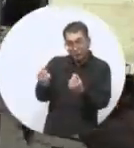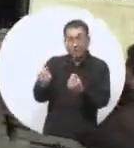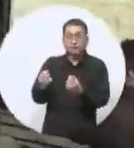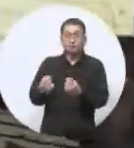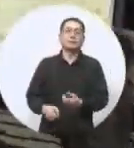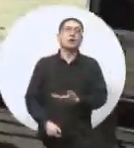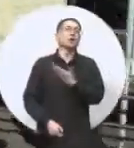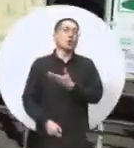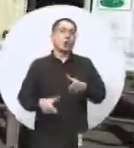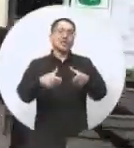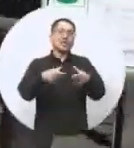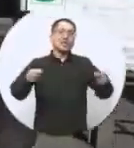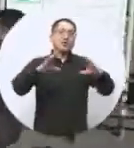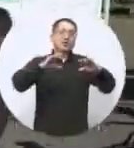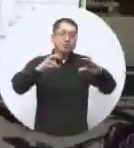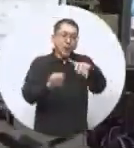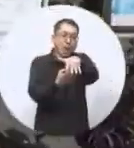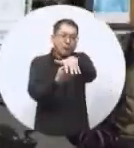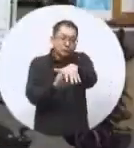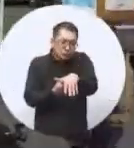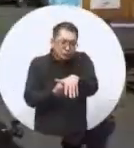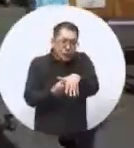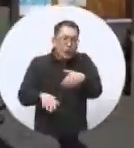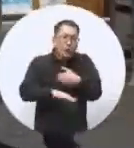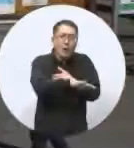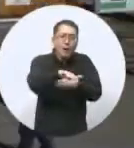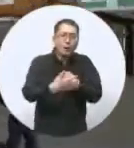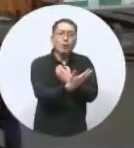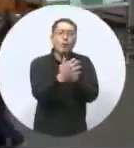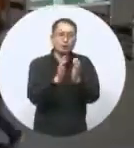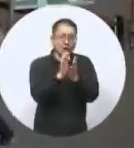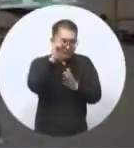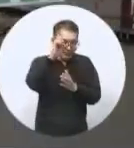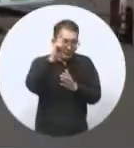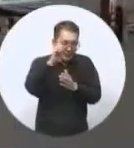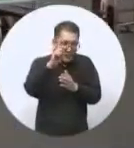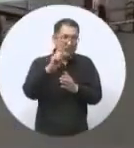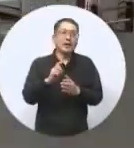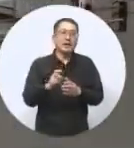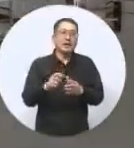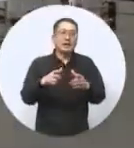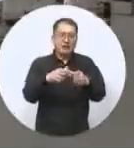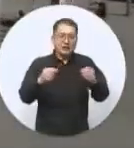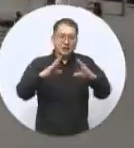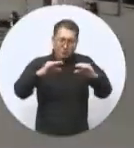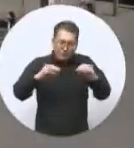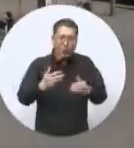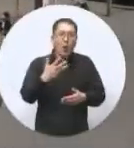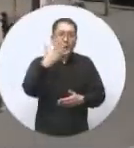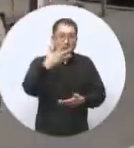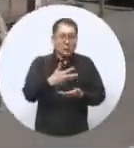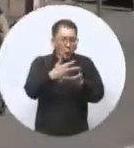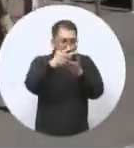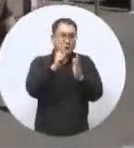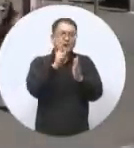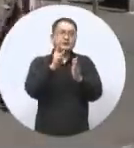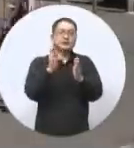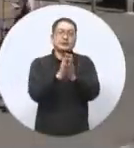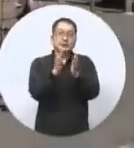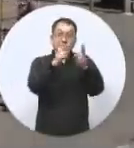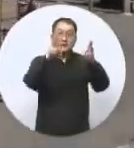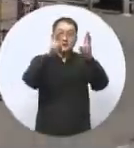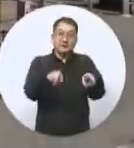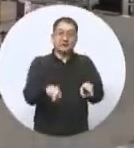はですね、菱沼村の鎮守さんで、はい、菱沼の八王子神社と言われてます。ここに